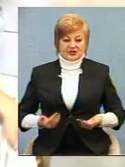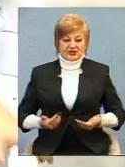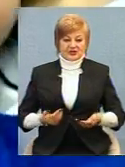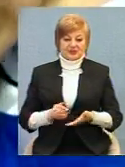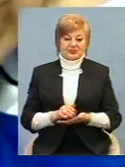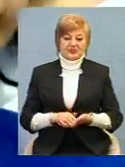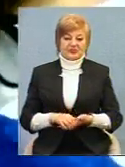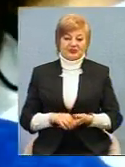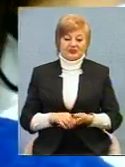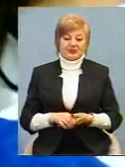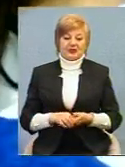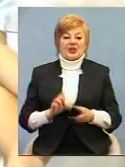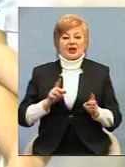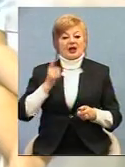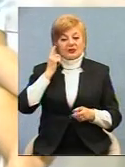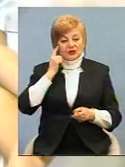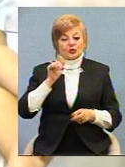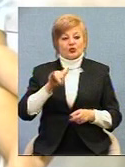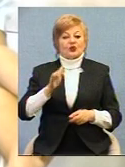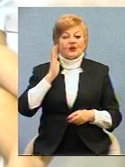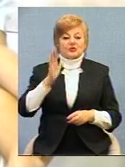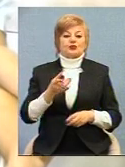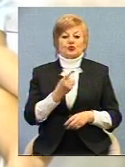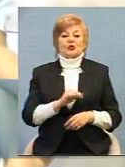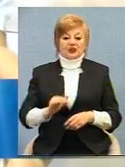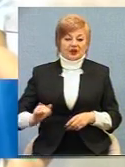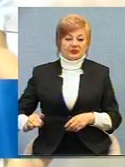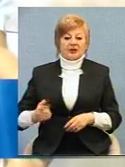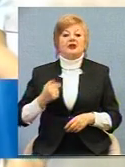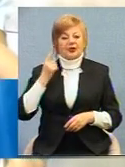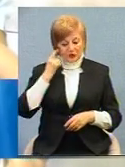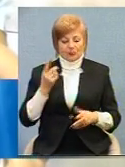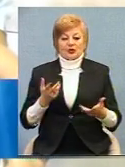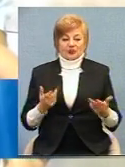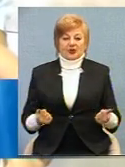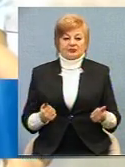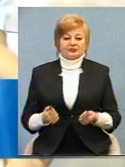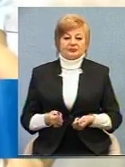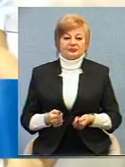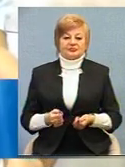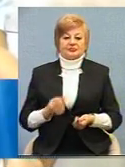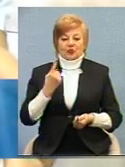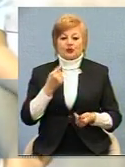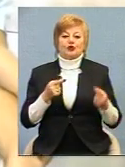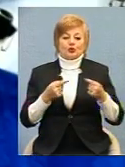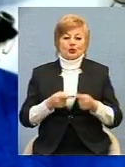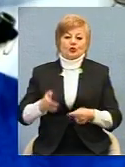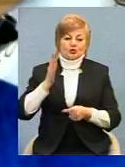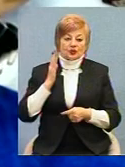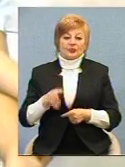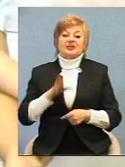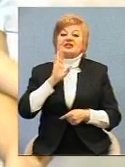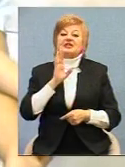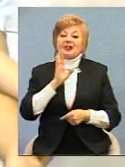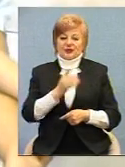дітка. Як ви думаєте, у вас ще будуть діти? Я думаю, так. Да. Один точно ще буде. І дівчинка.